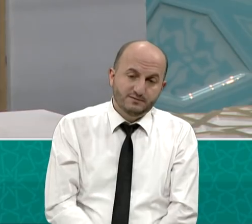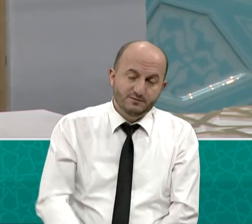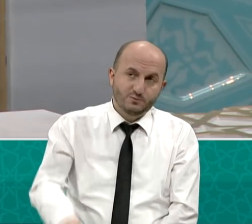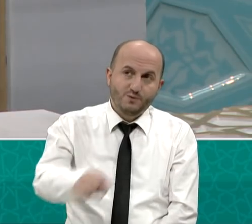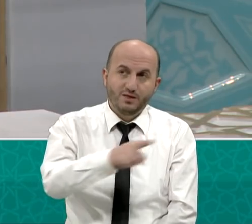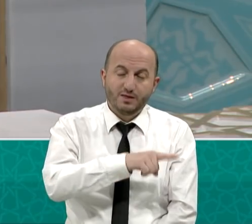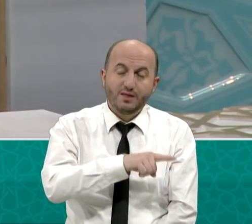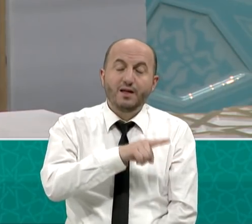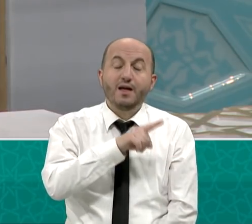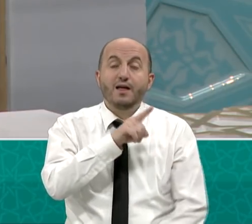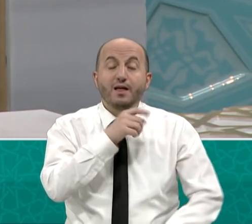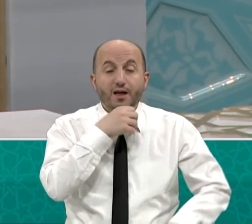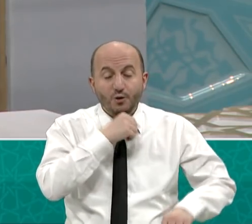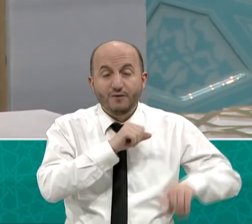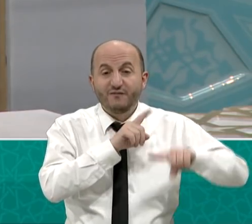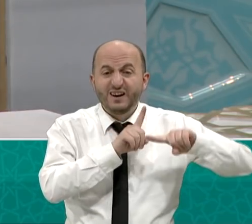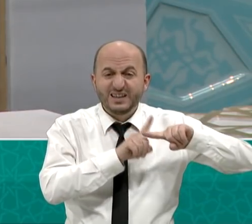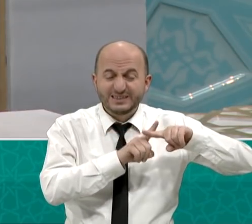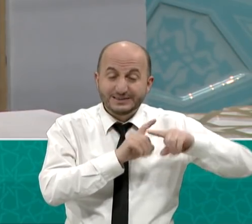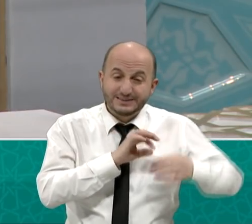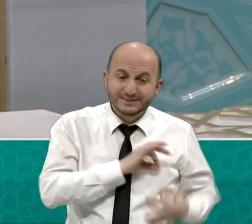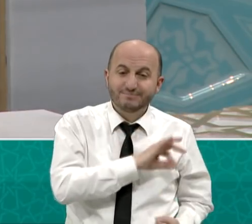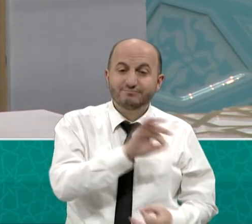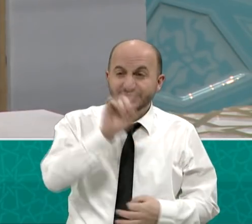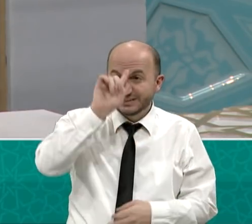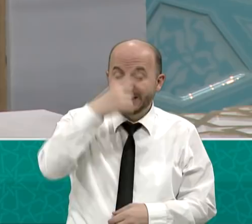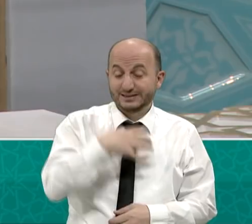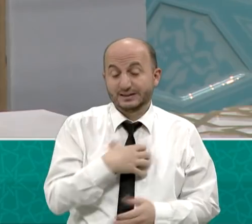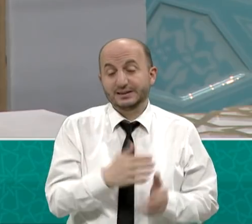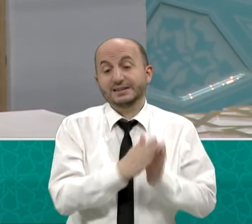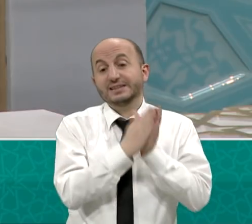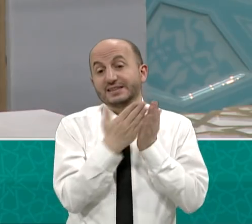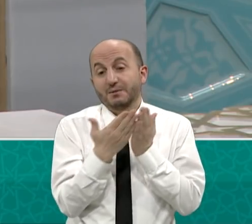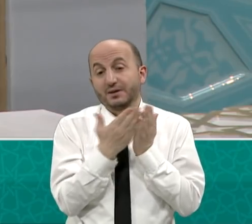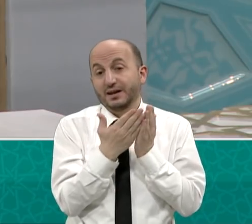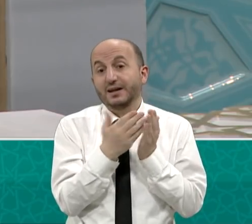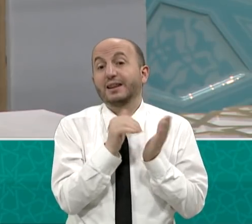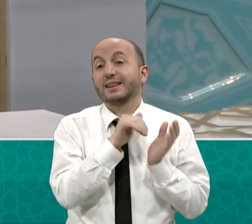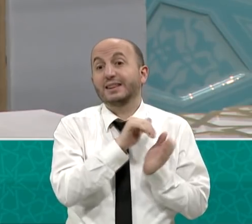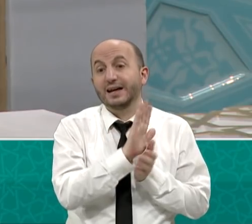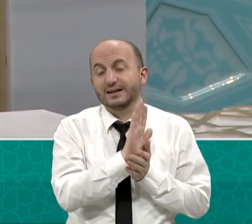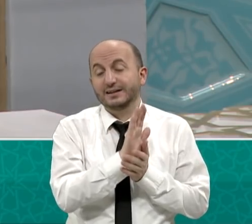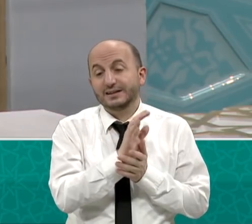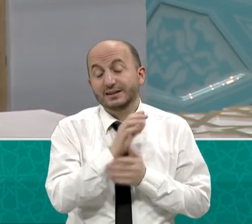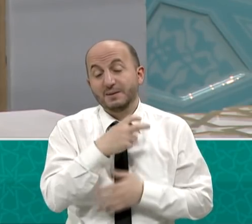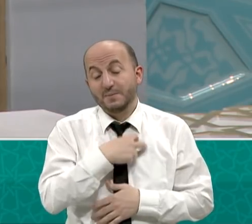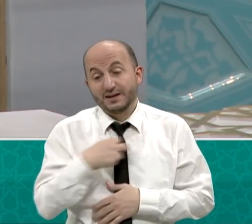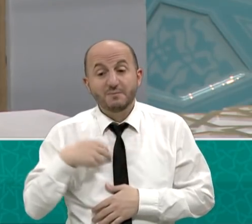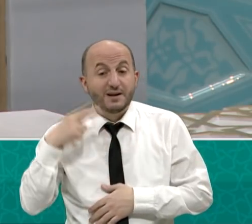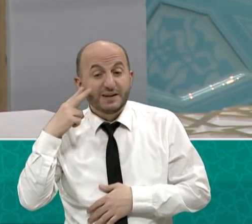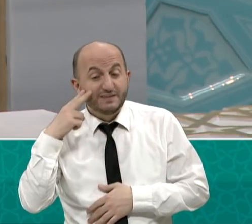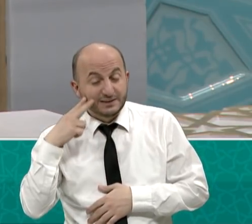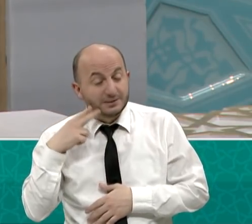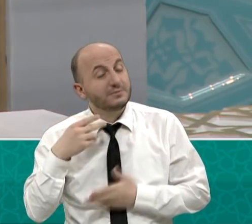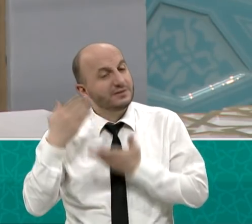ehli kitaptan olan insanlar sadece kendi kitaplarına değil ümmi olan Muhammed Aleyhisselam'ın kendisini kabul